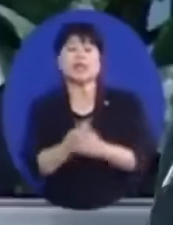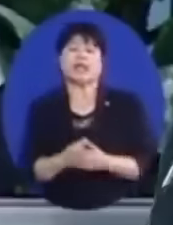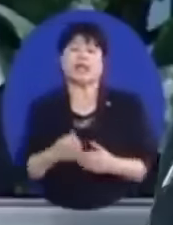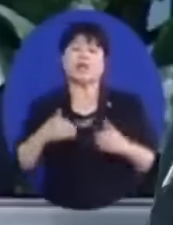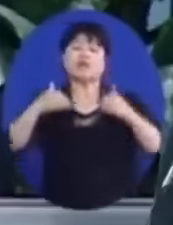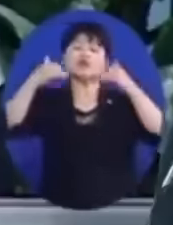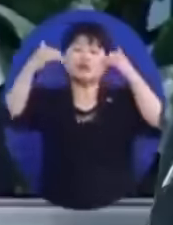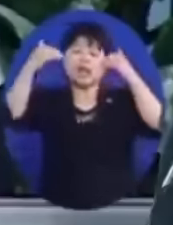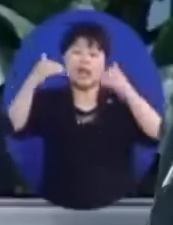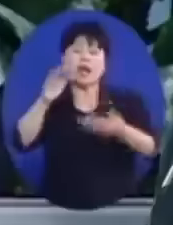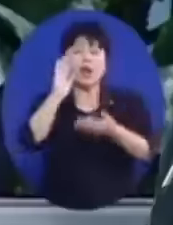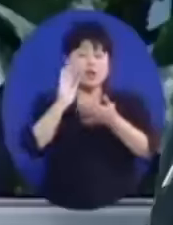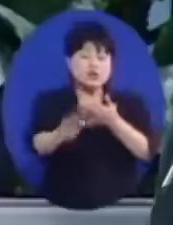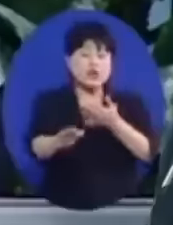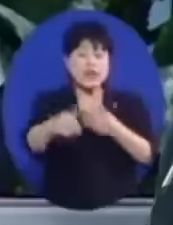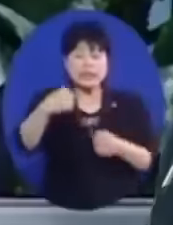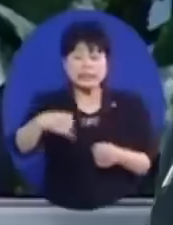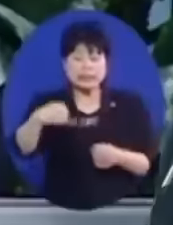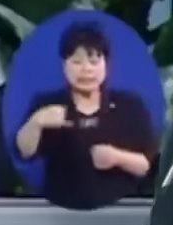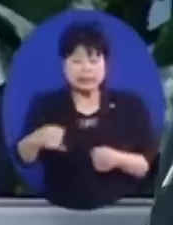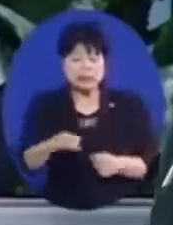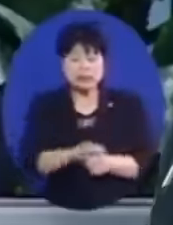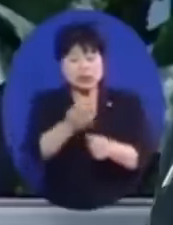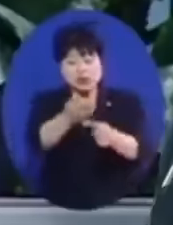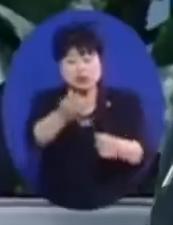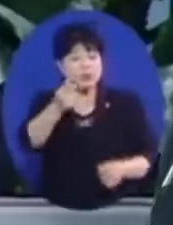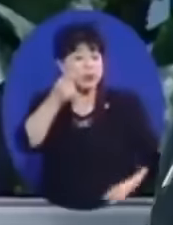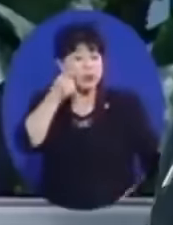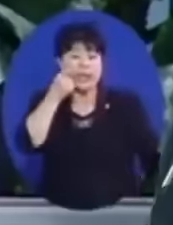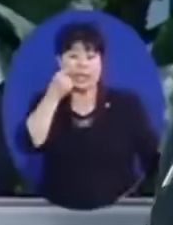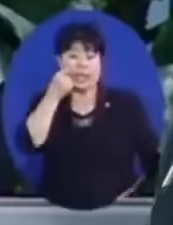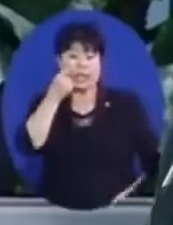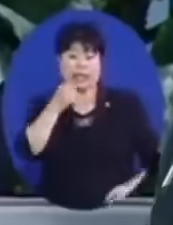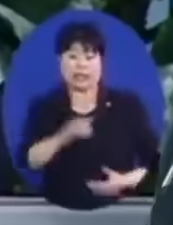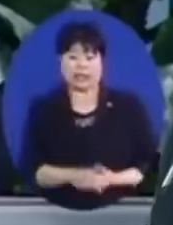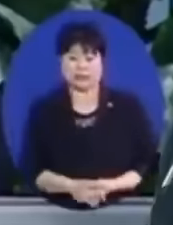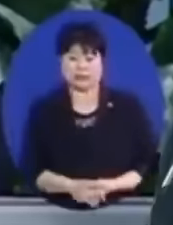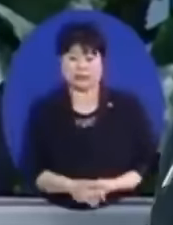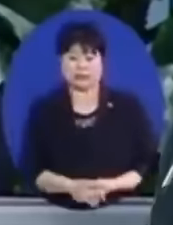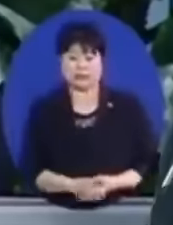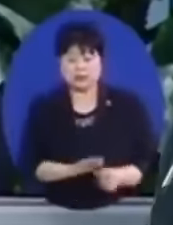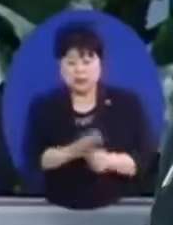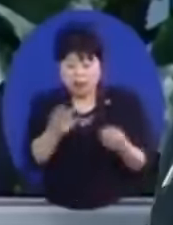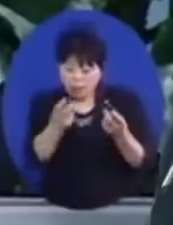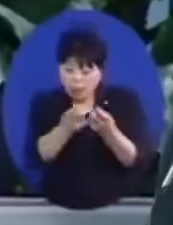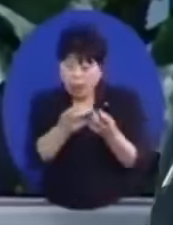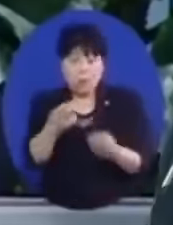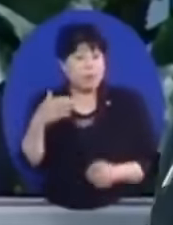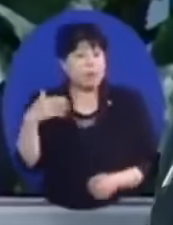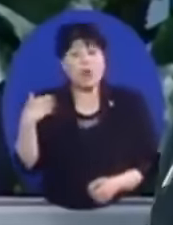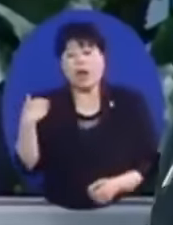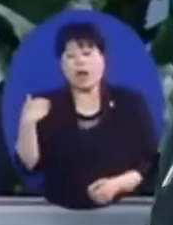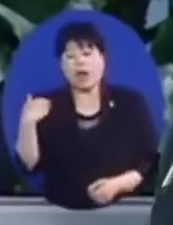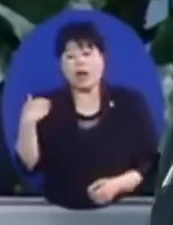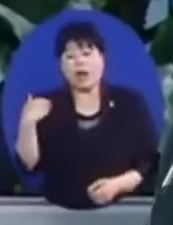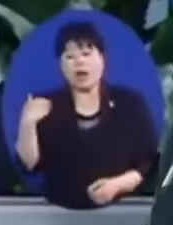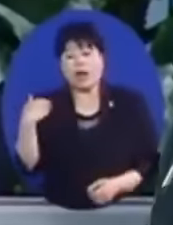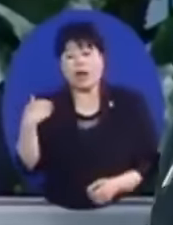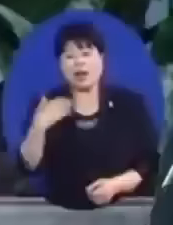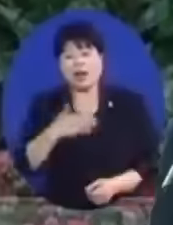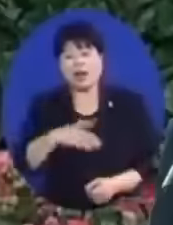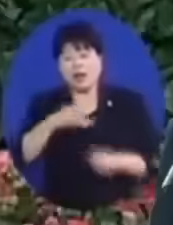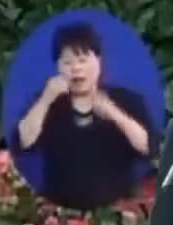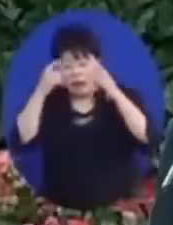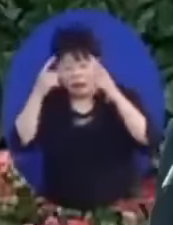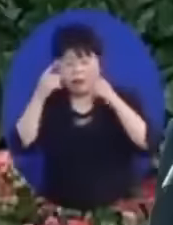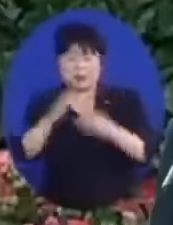자라난 원숭이는 역시 자기 새끼를 낳아서도 어떻게 새끼를 사랑할 줄을 모르는 것을 보았다는